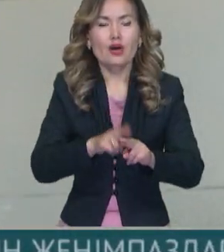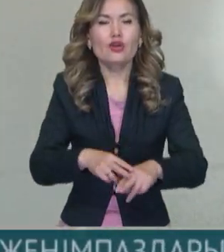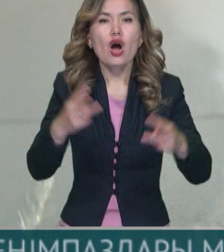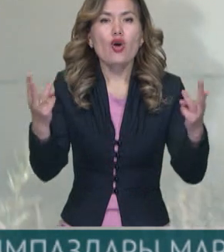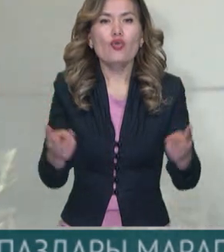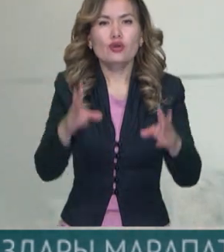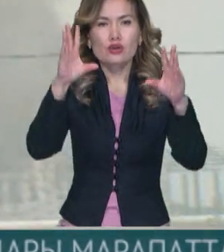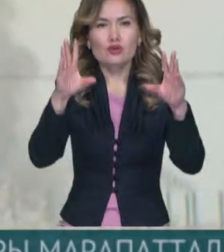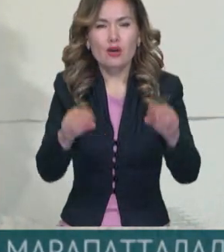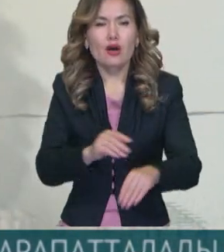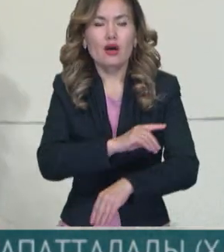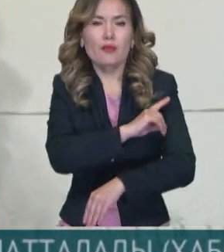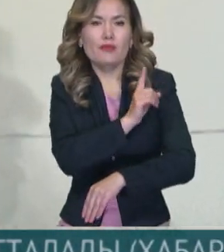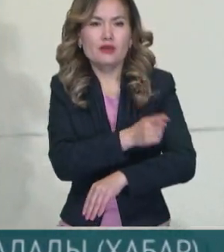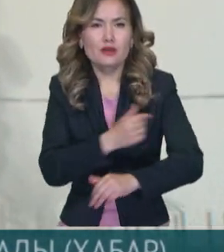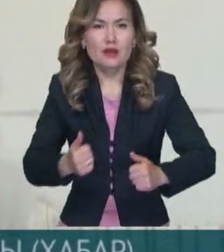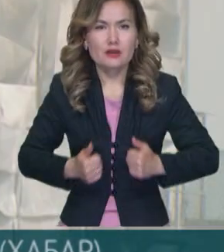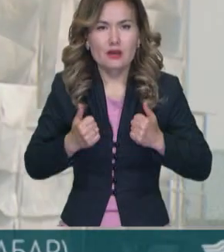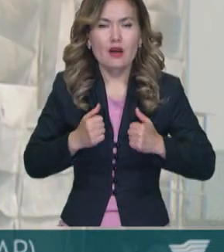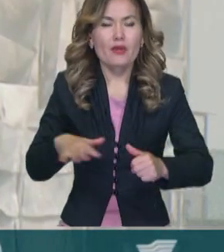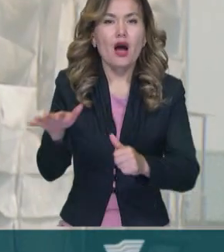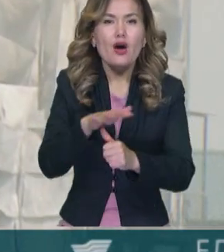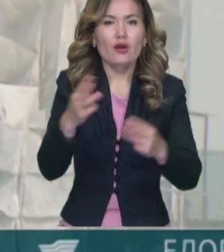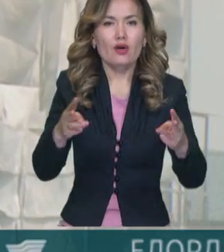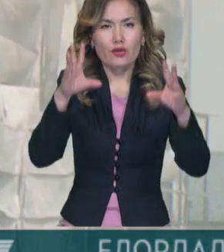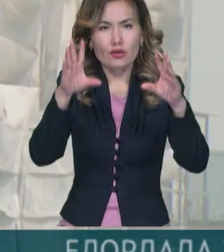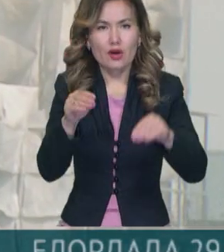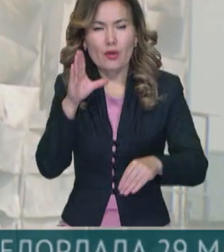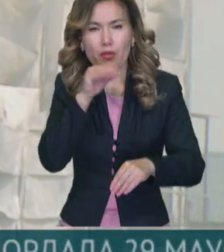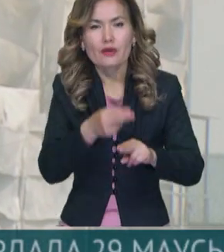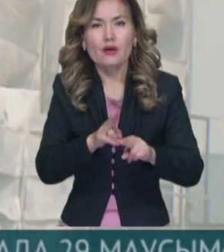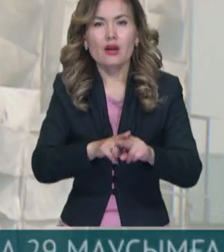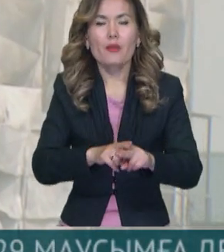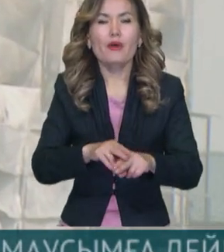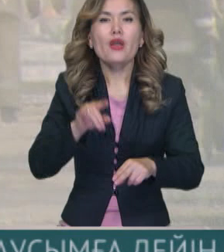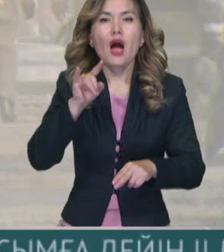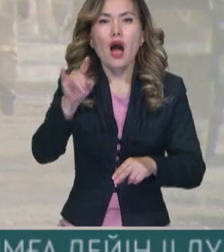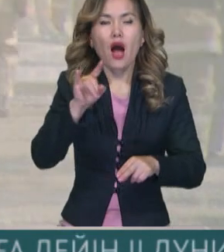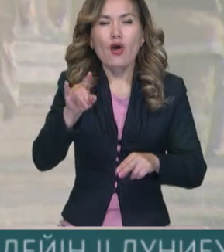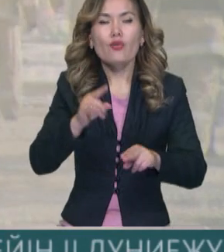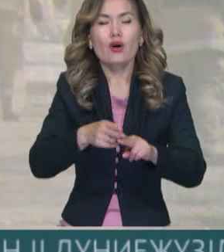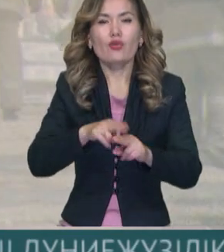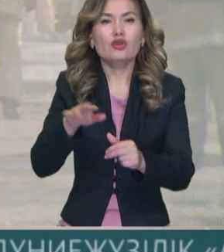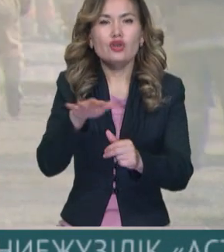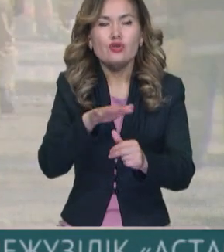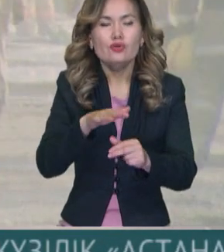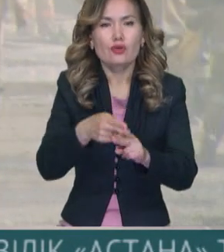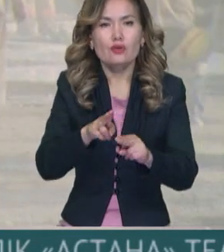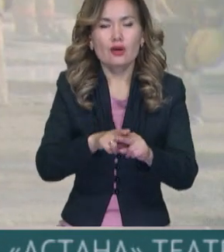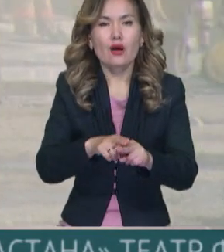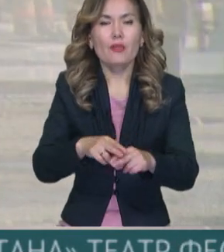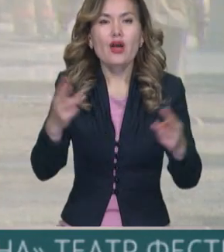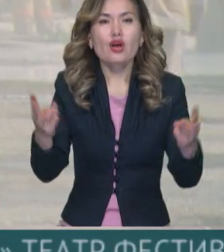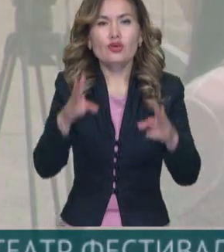сөндірушілер тікұшақтың қызметіне жүгінуге мәжбүр болды. Әуе техникасының көмегімен 130 тоннадан астам су шашылған. Қалалық төтенше